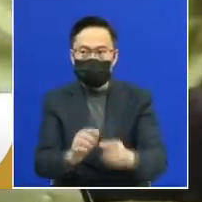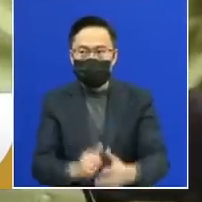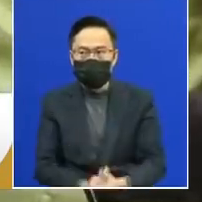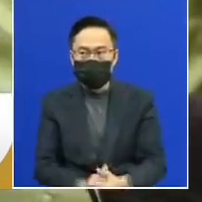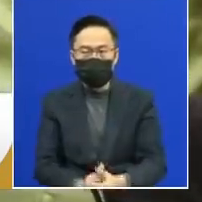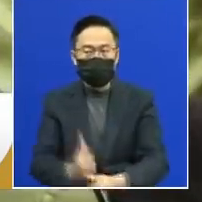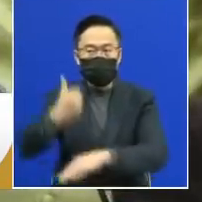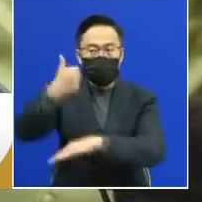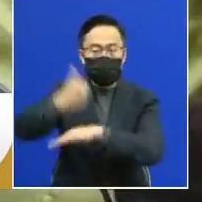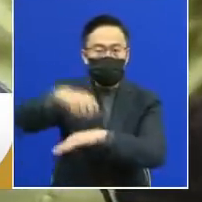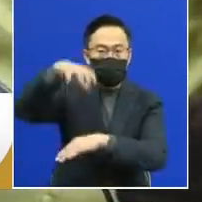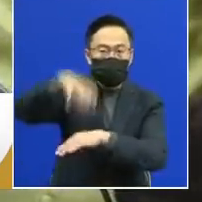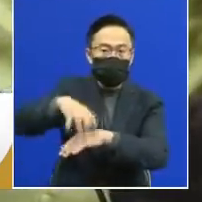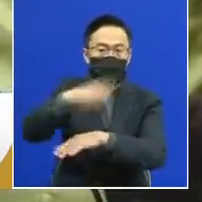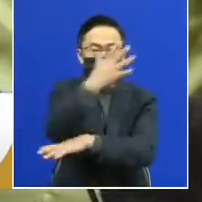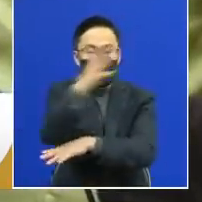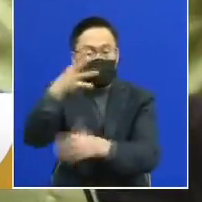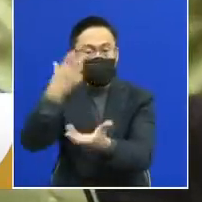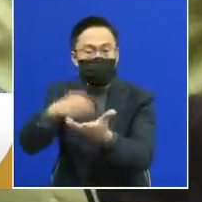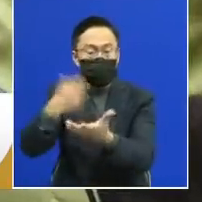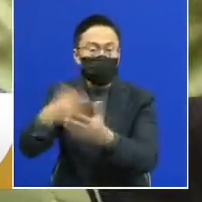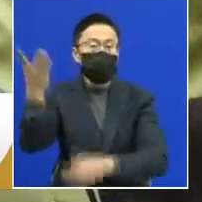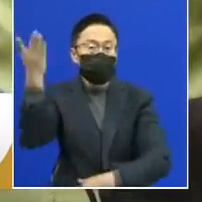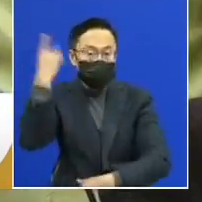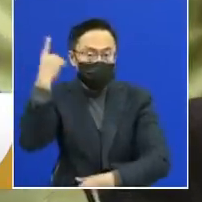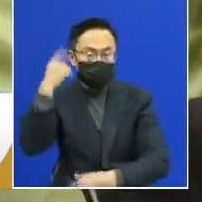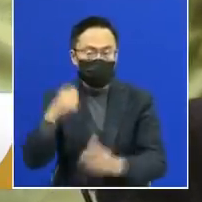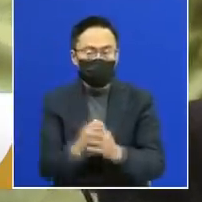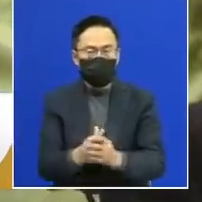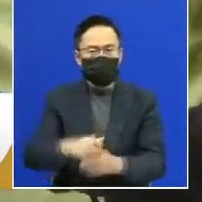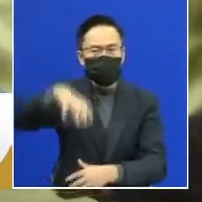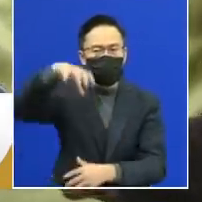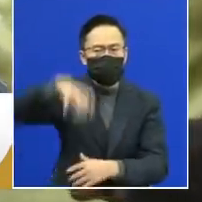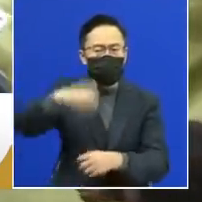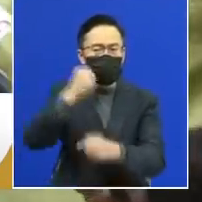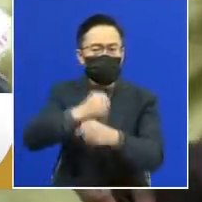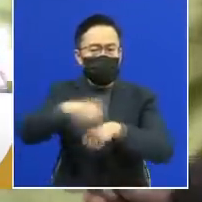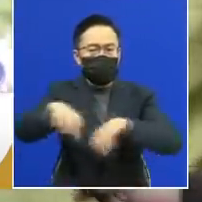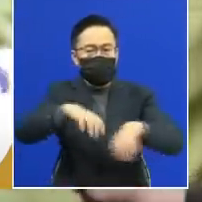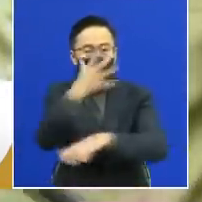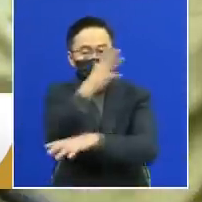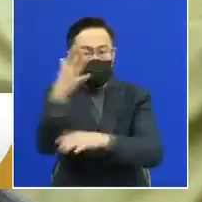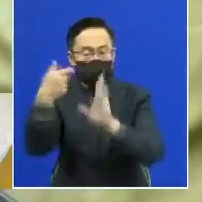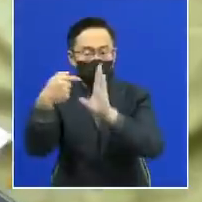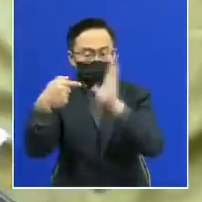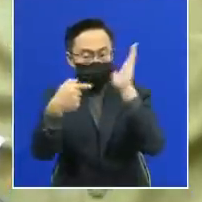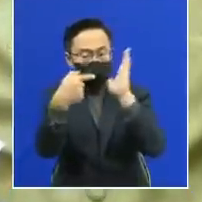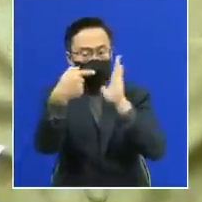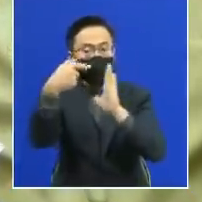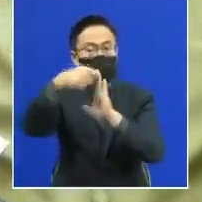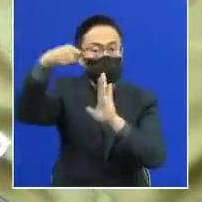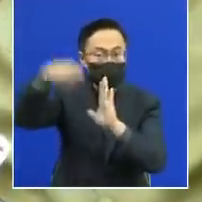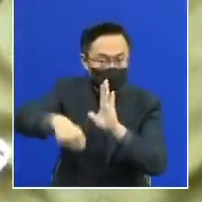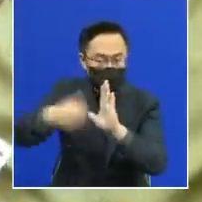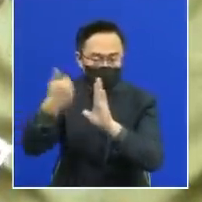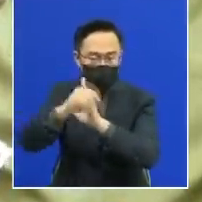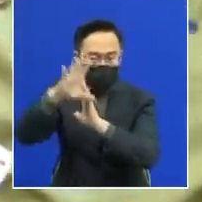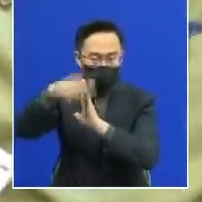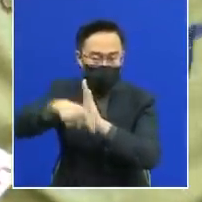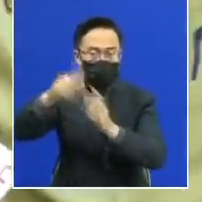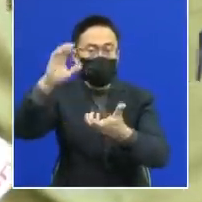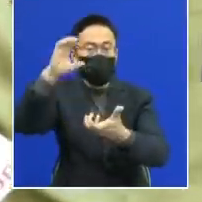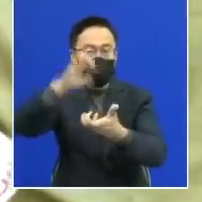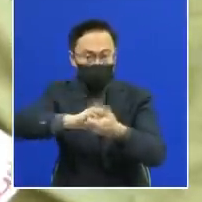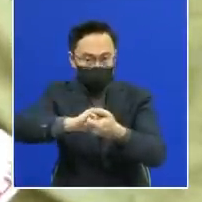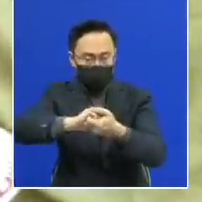ที่จากสำนักงานสจป.นะครับสำนักงานจัดการป่าไม้ที่นครราชสีมานะครับร่วมกับศูนย์ป่า